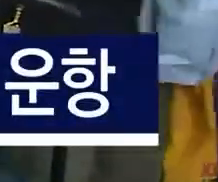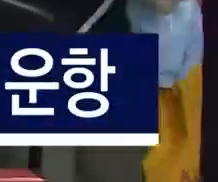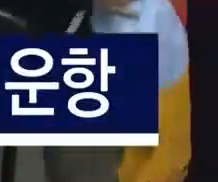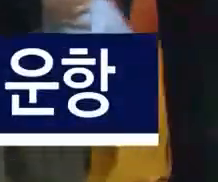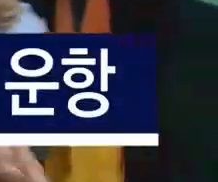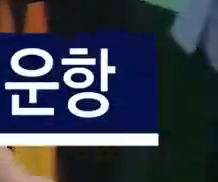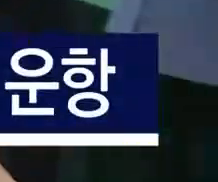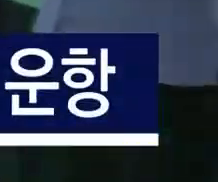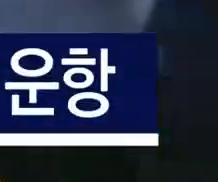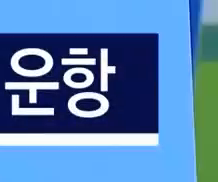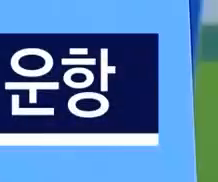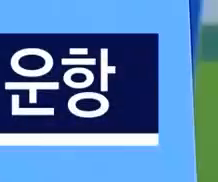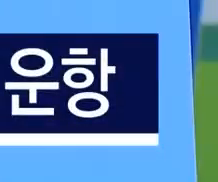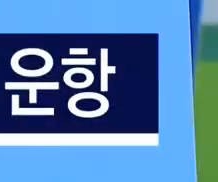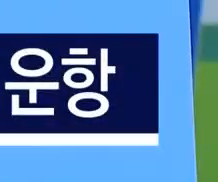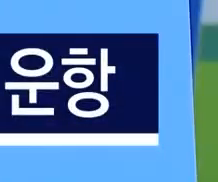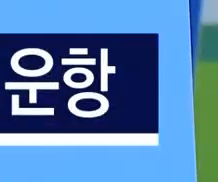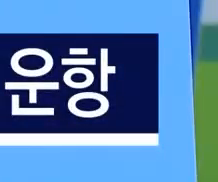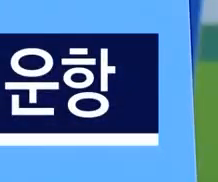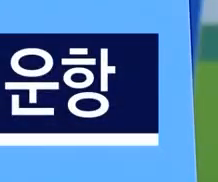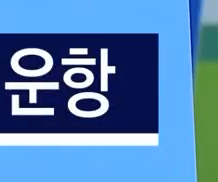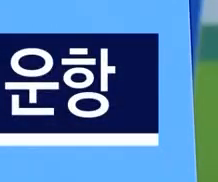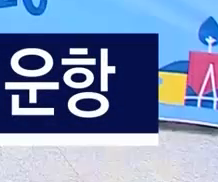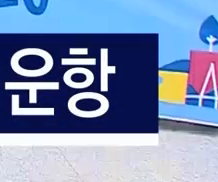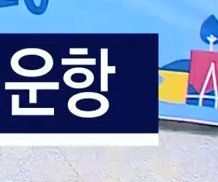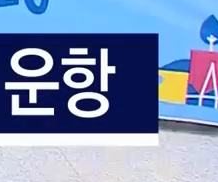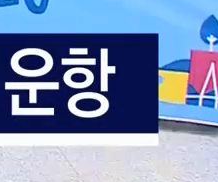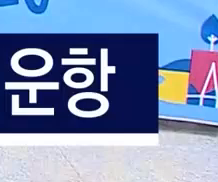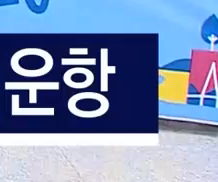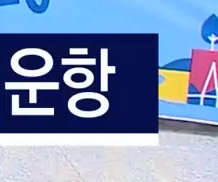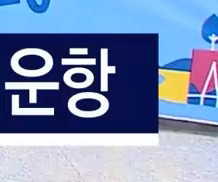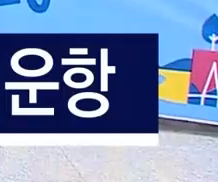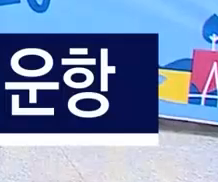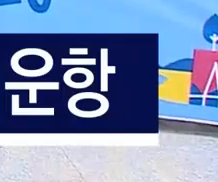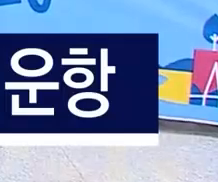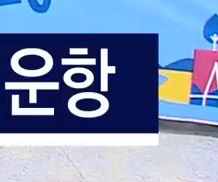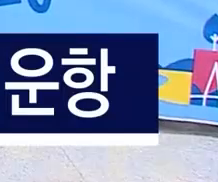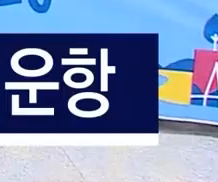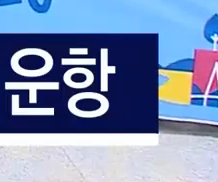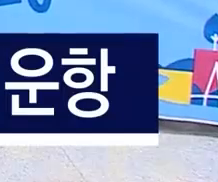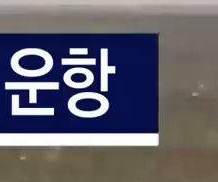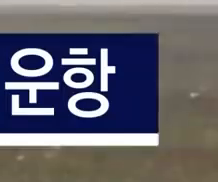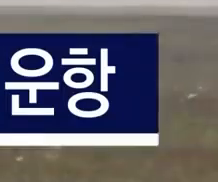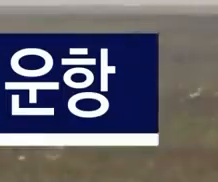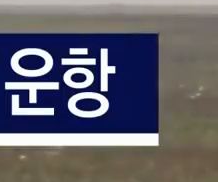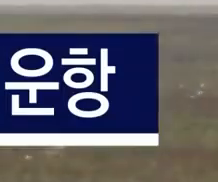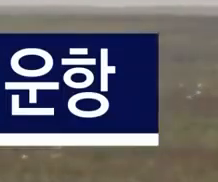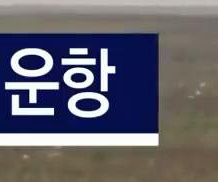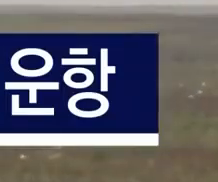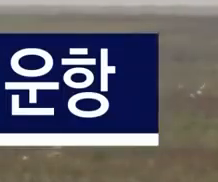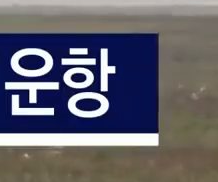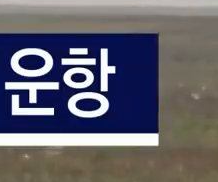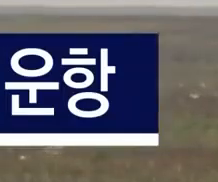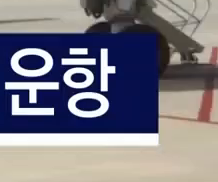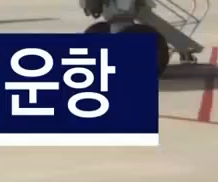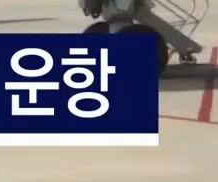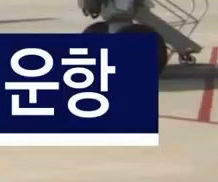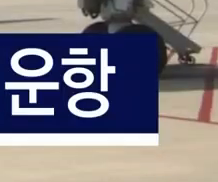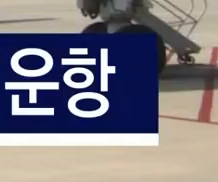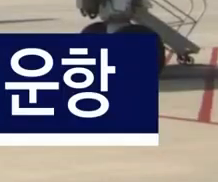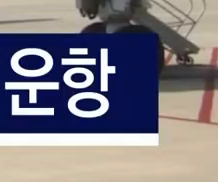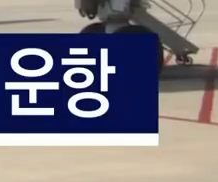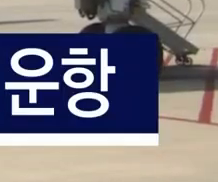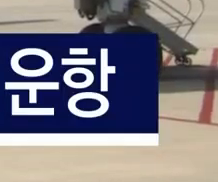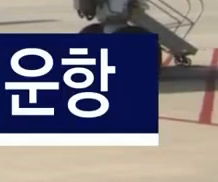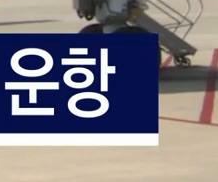12월부터 무안국제공항의 국제노선이 크게 늘어날 예정입니다. 일본과 대만 노선의 경우 매일 운항이 이뤄지는데